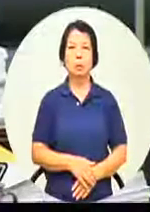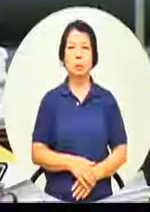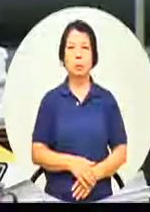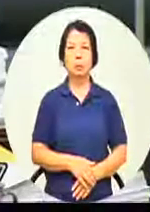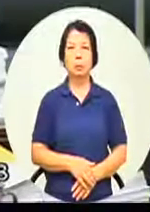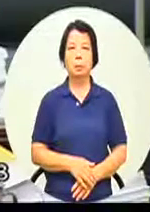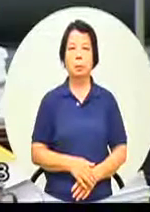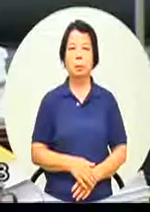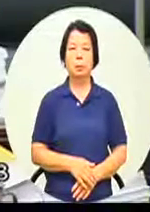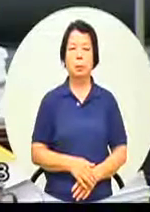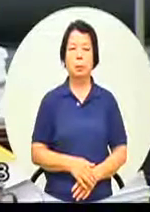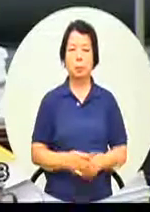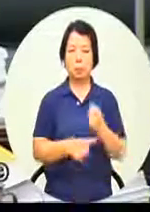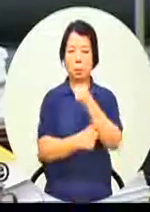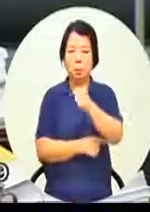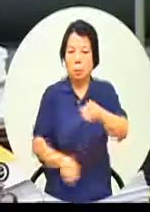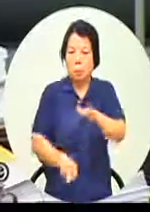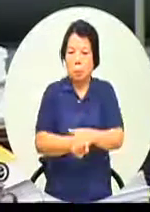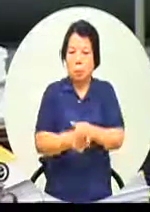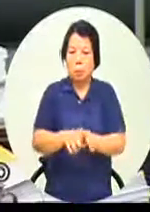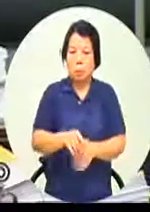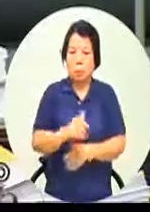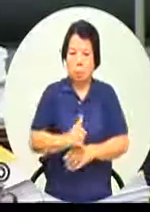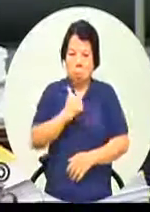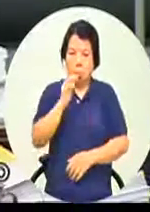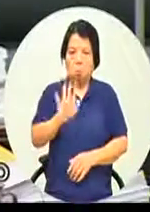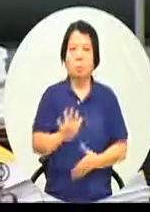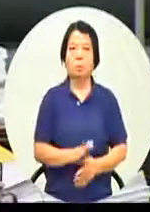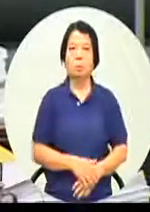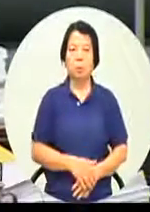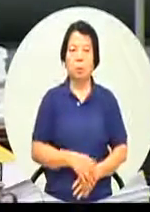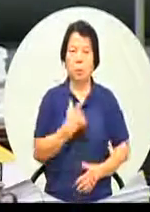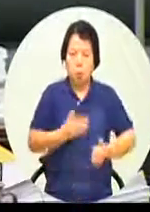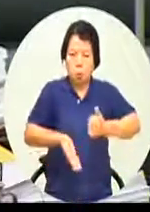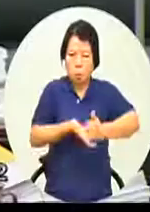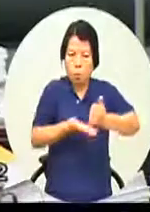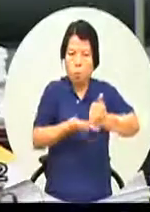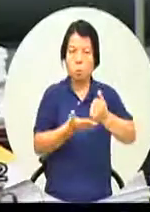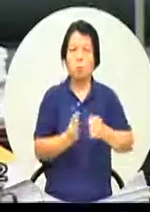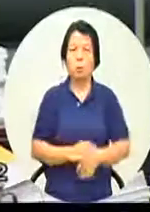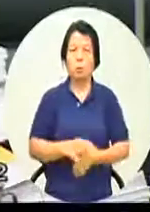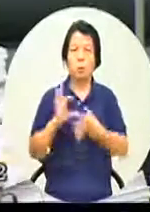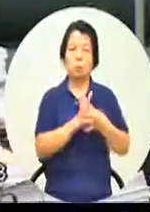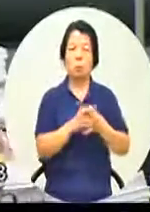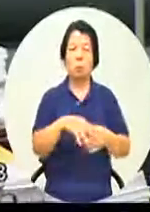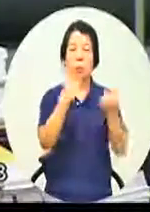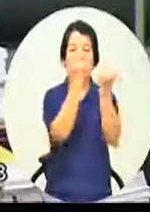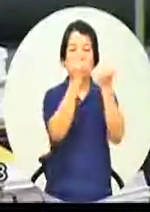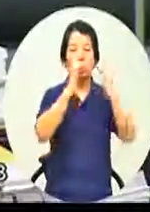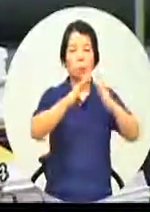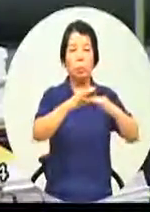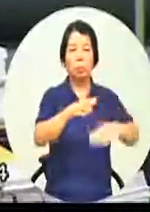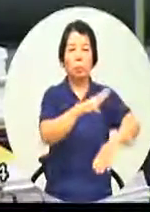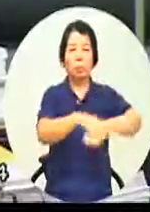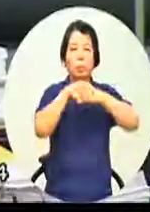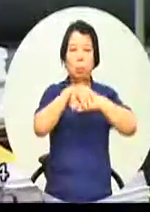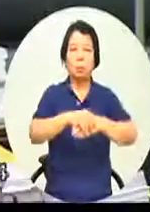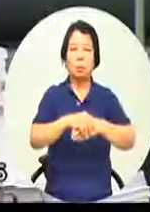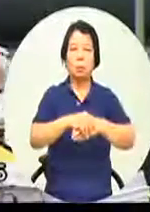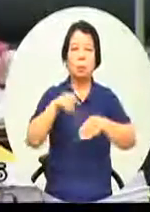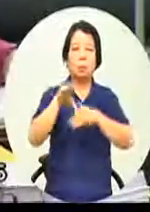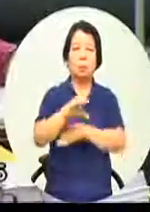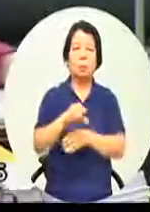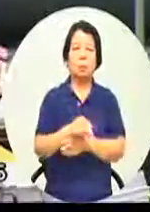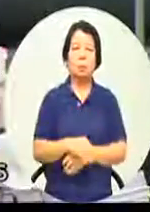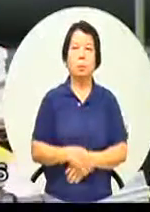实质违法刚刚我们提过了，那我们也来鼓励一下，因为呢台北市的救援车已经有非常